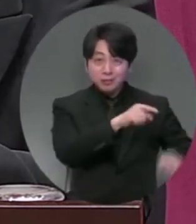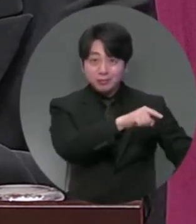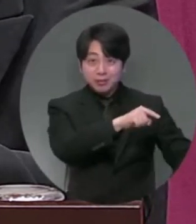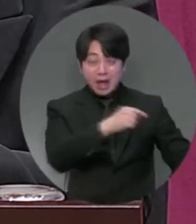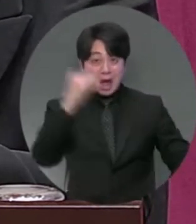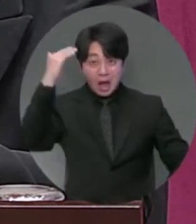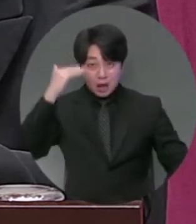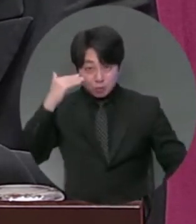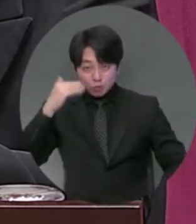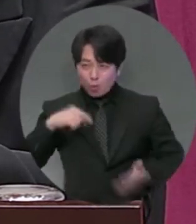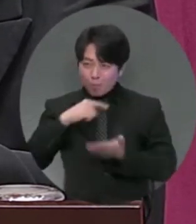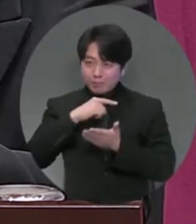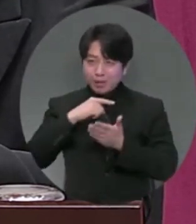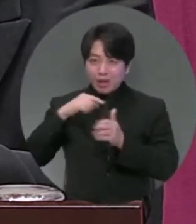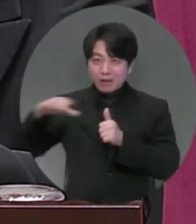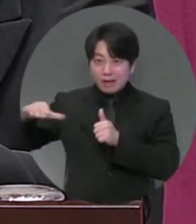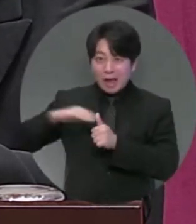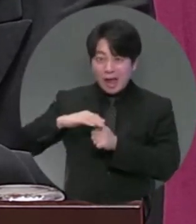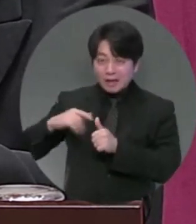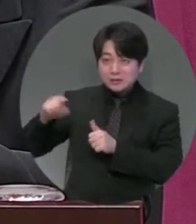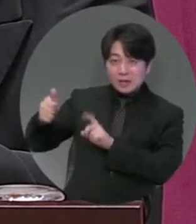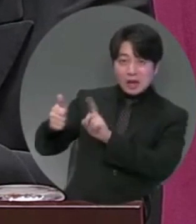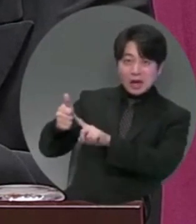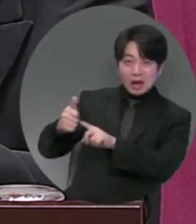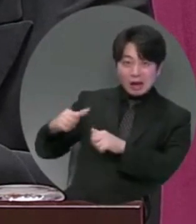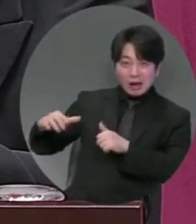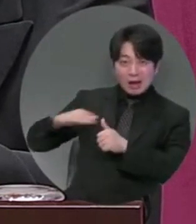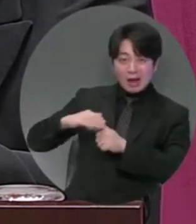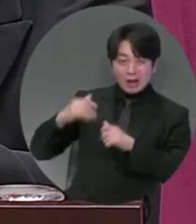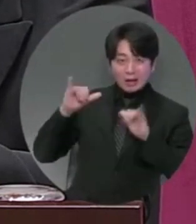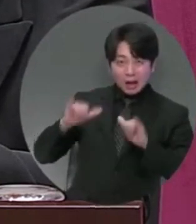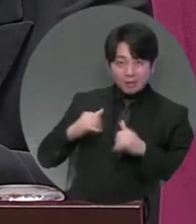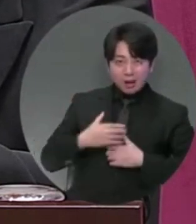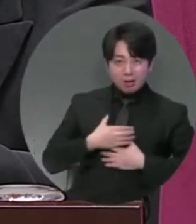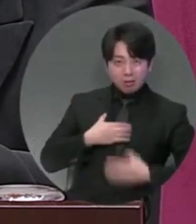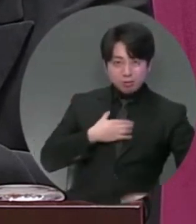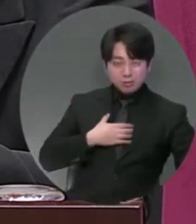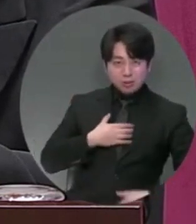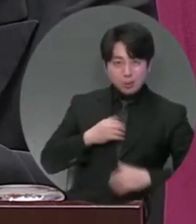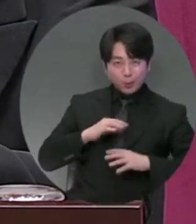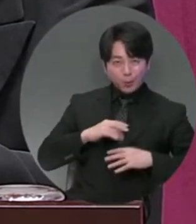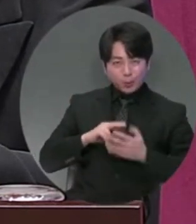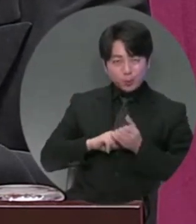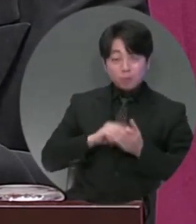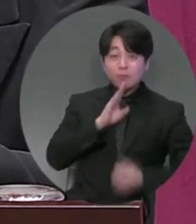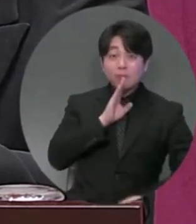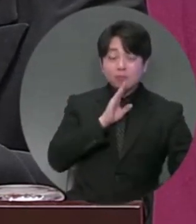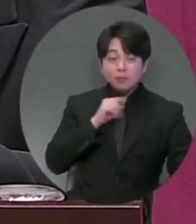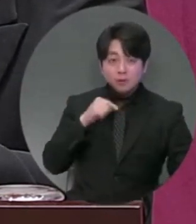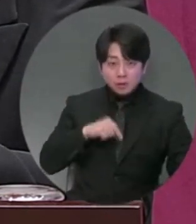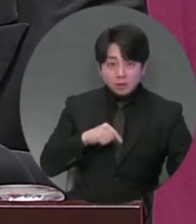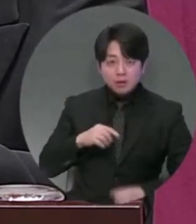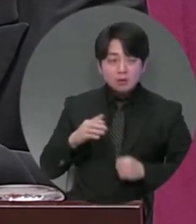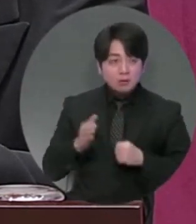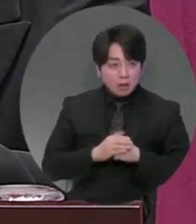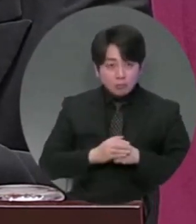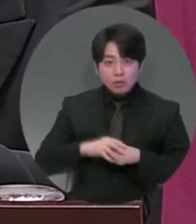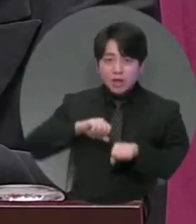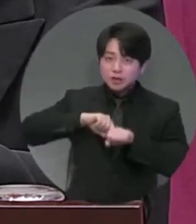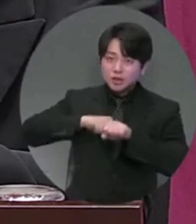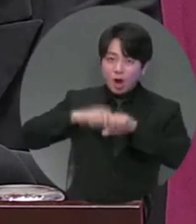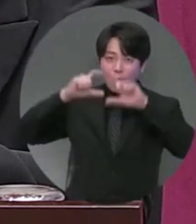가해자의 합의 시도를 뿌리친 용기를 가진 피해자만이 재판까지 가기 때문에 성범죄 처벌률이 조금 다를 수 있지